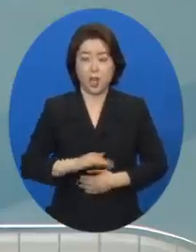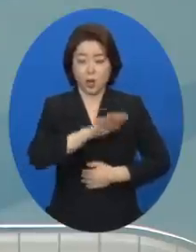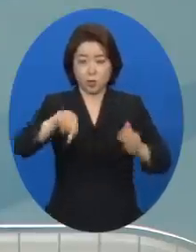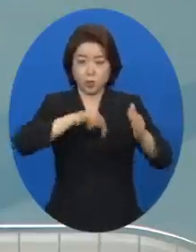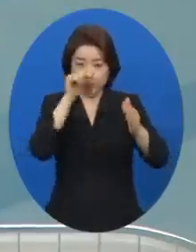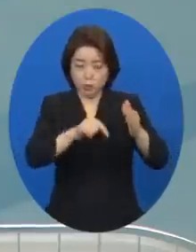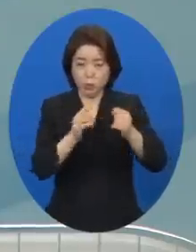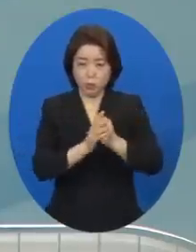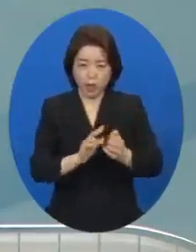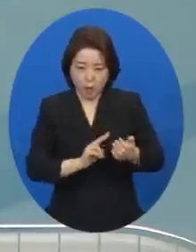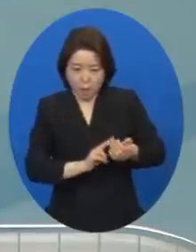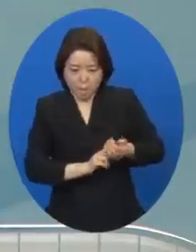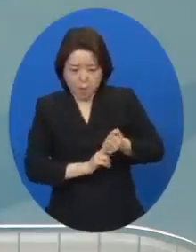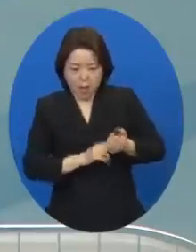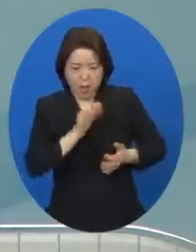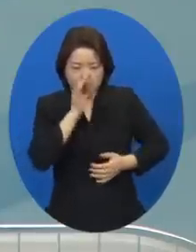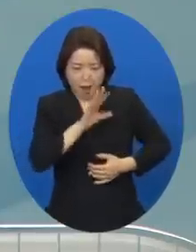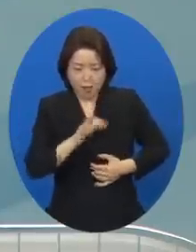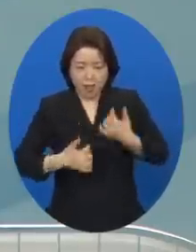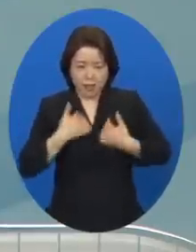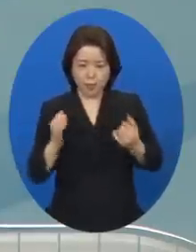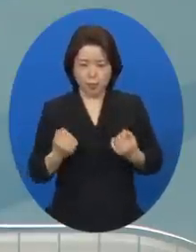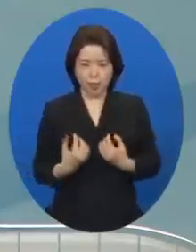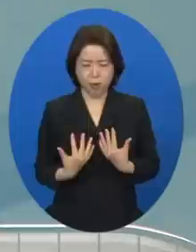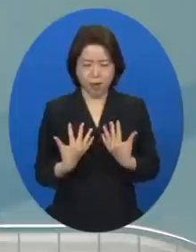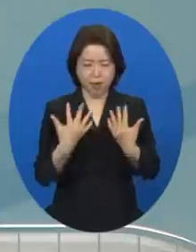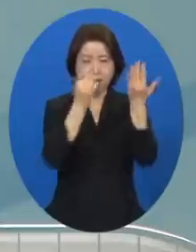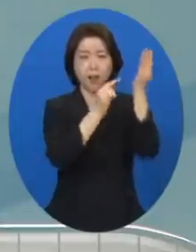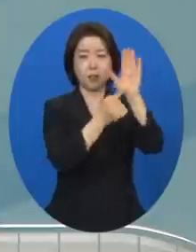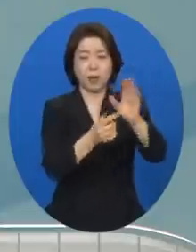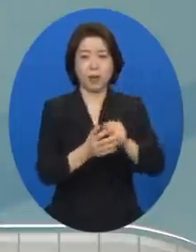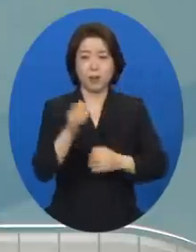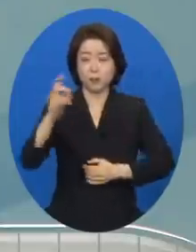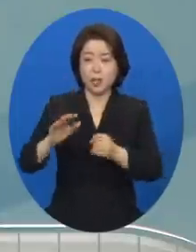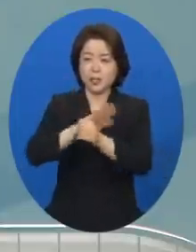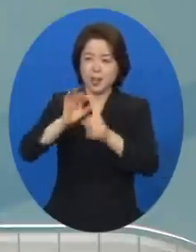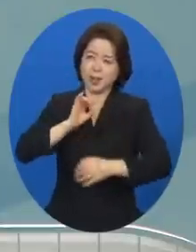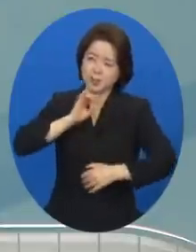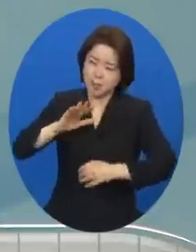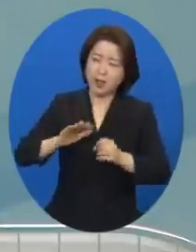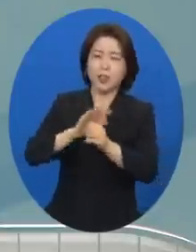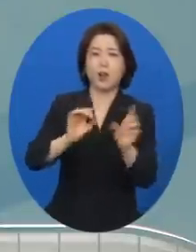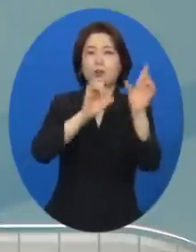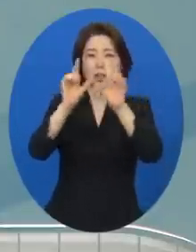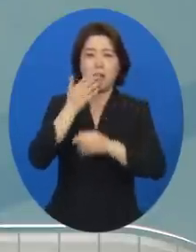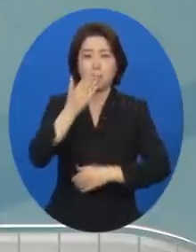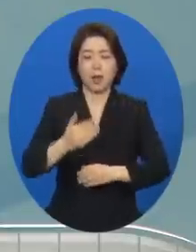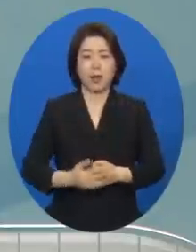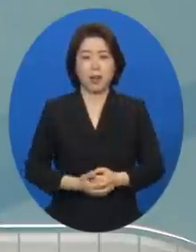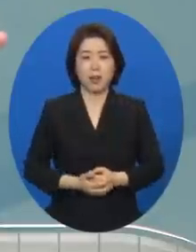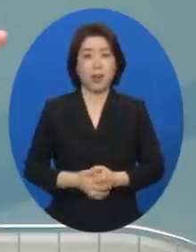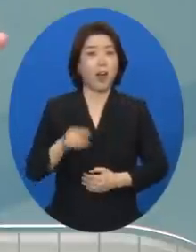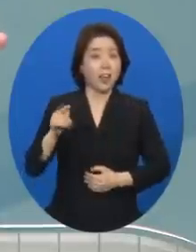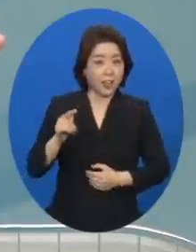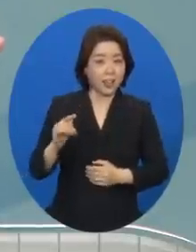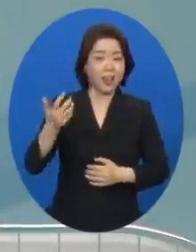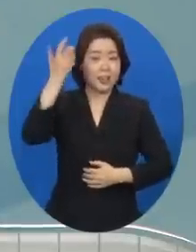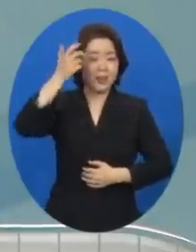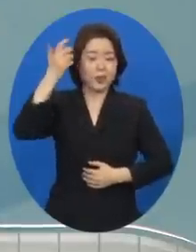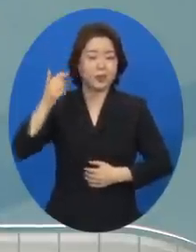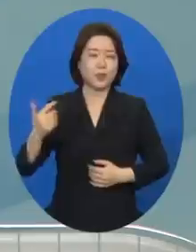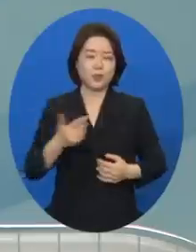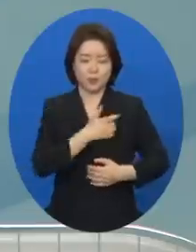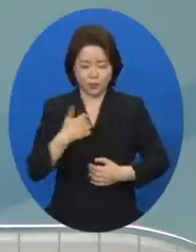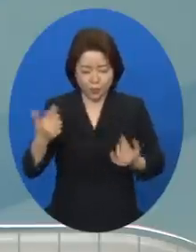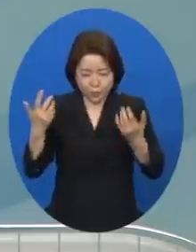감출 수 없는 기쁨이 일어나고 사랑만 하며 살게 됩니다 이 사랑의 영적인 충만한 사람이